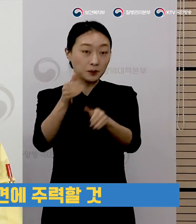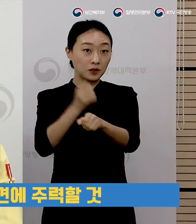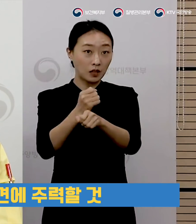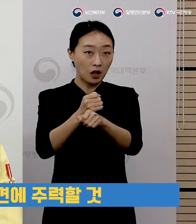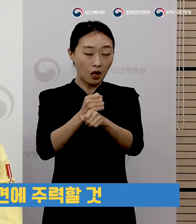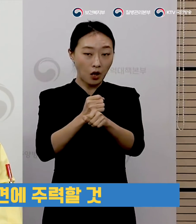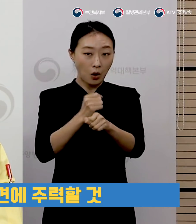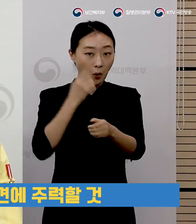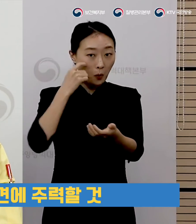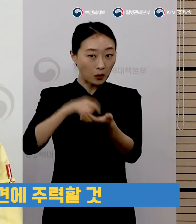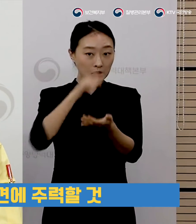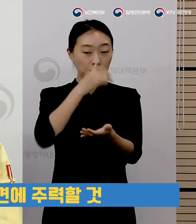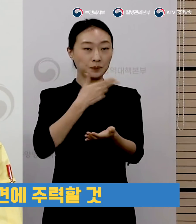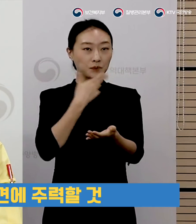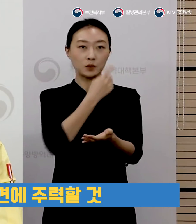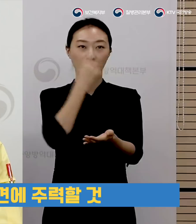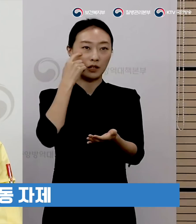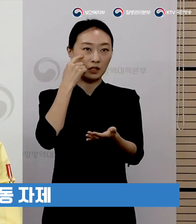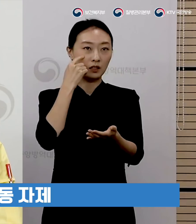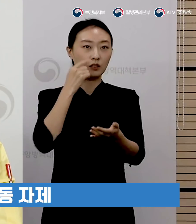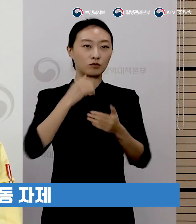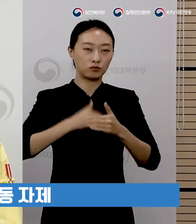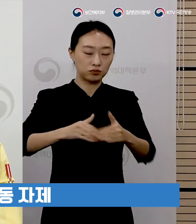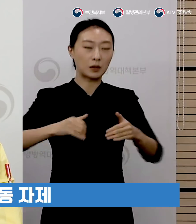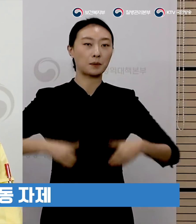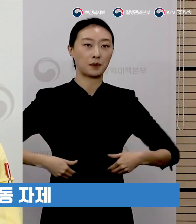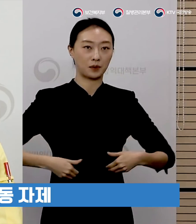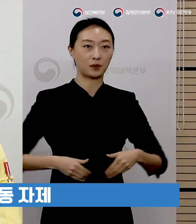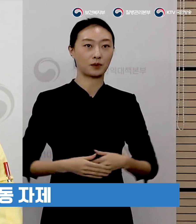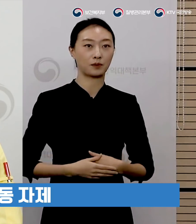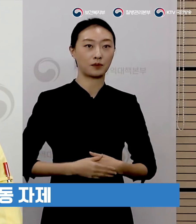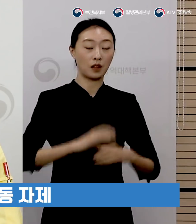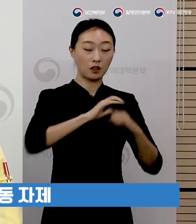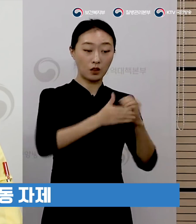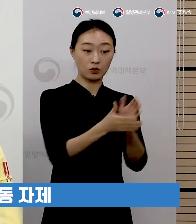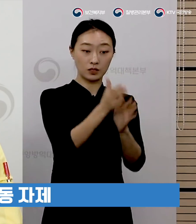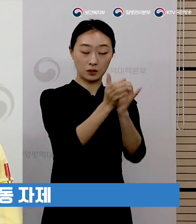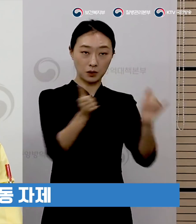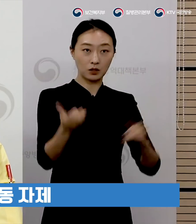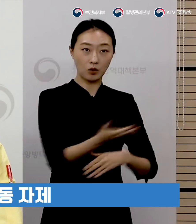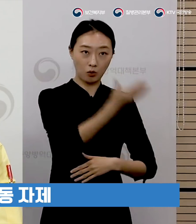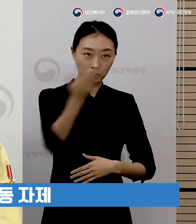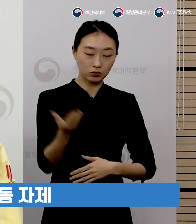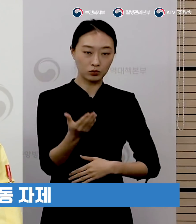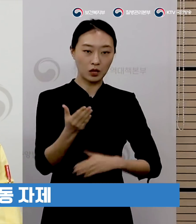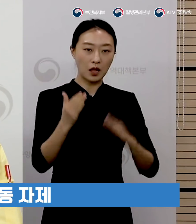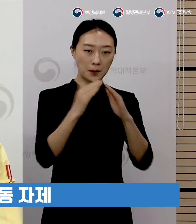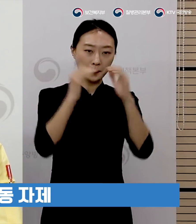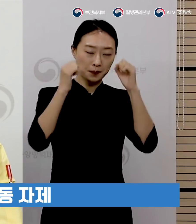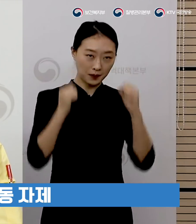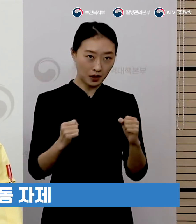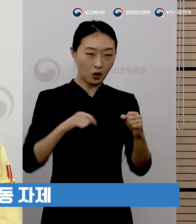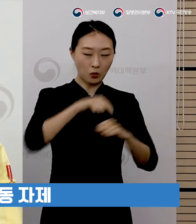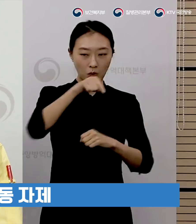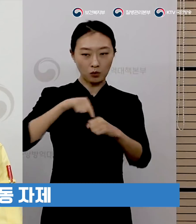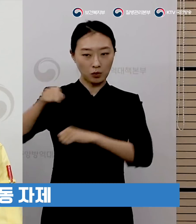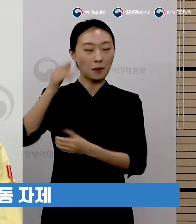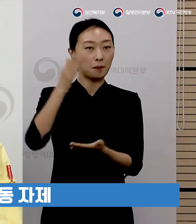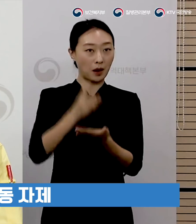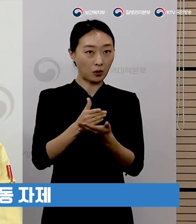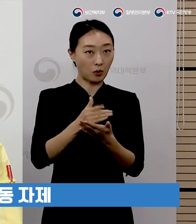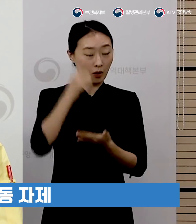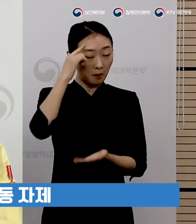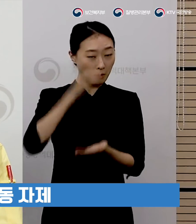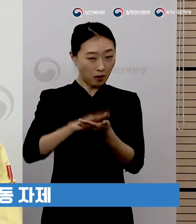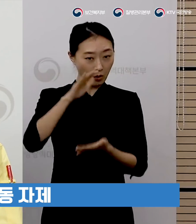발견에 주력하여야 합니다. 대구 시민들께서도 최대한 외출과 이동을 자제하시고 발열 또는